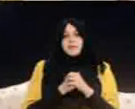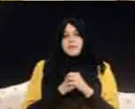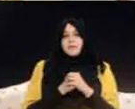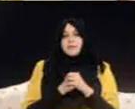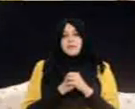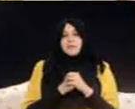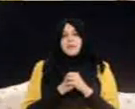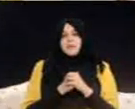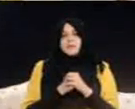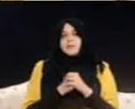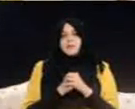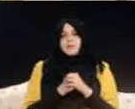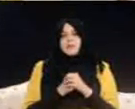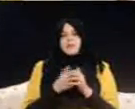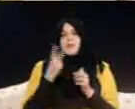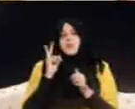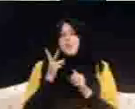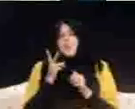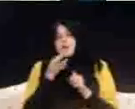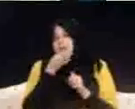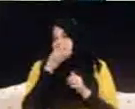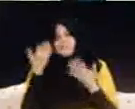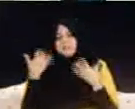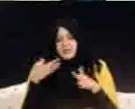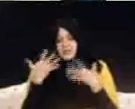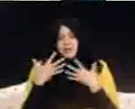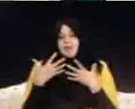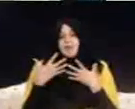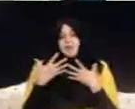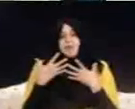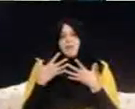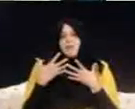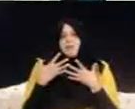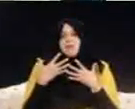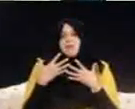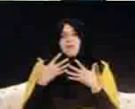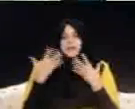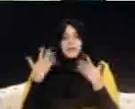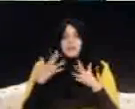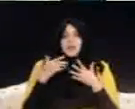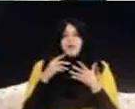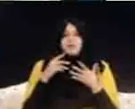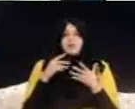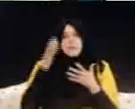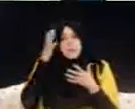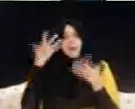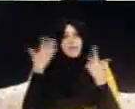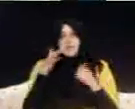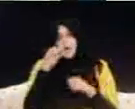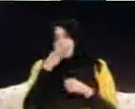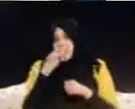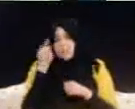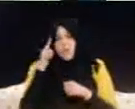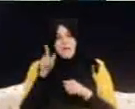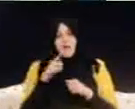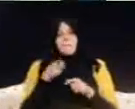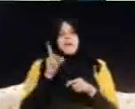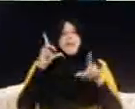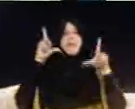للآثار والأخبار الواردة في الباب. أما هذه الصور الفوتوغرافية